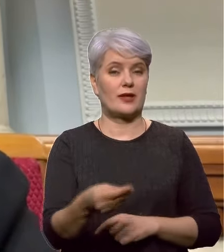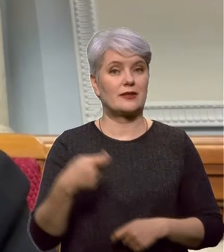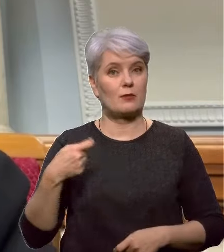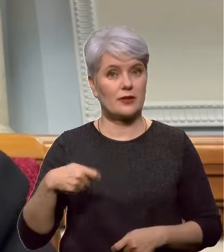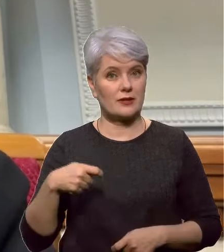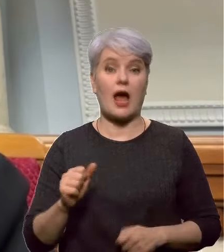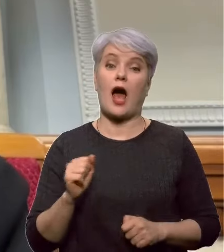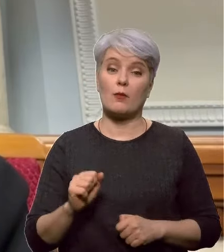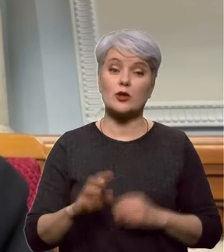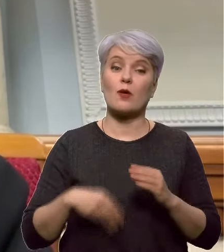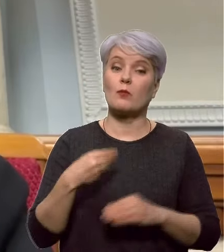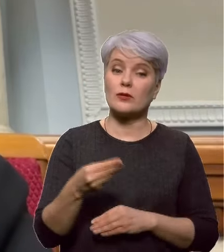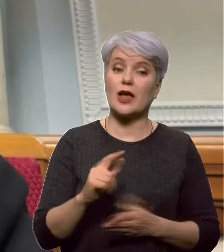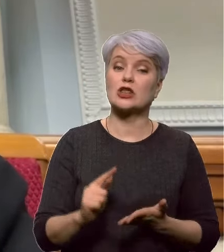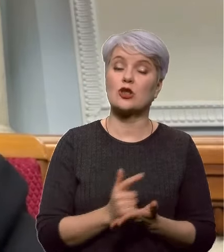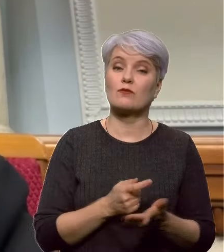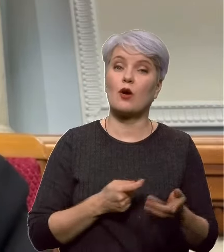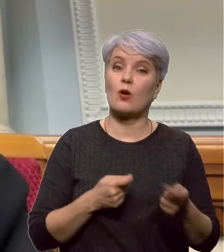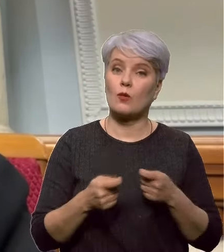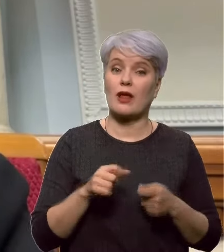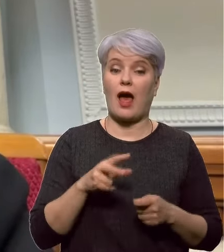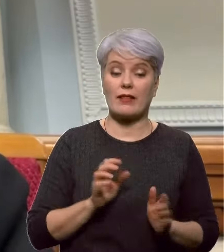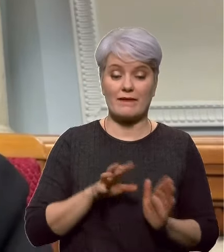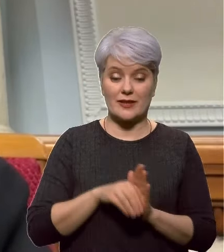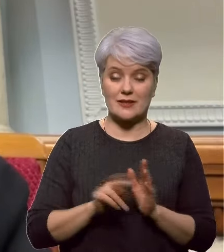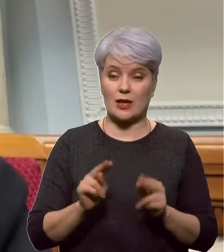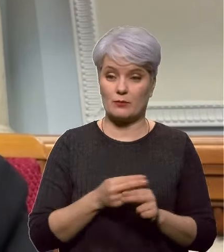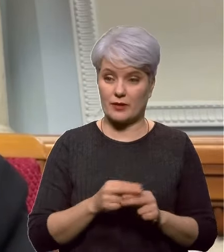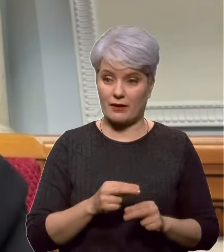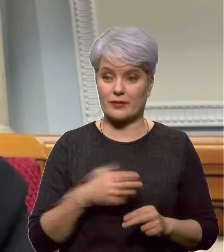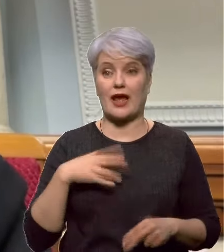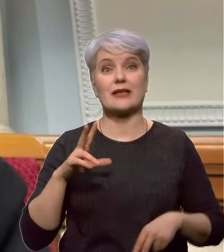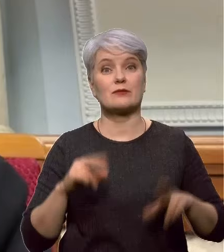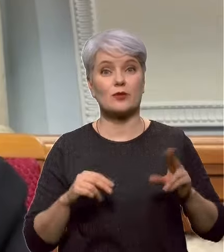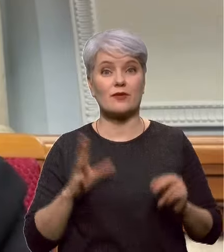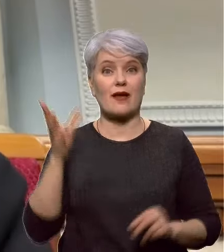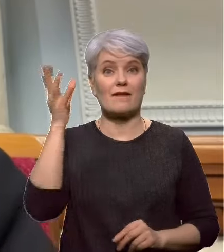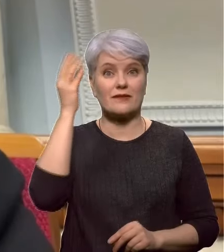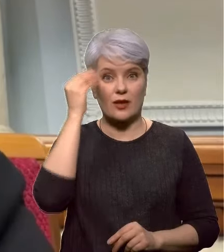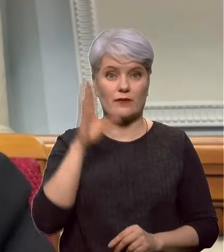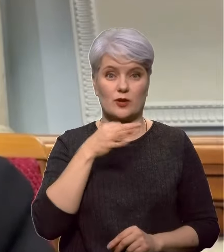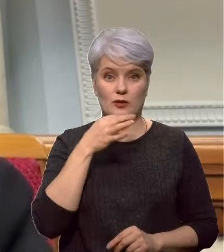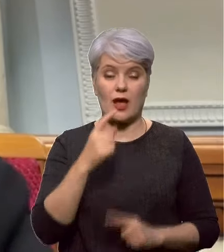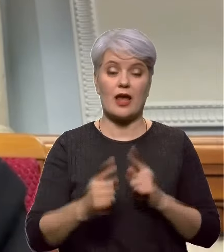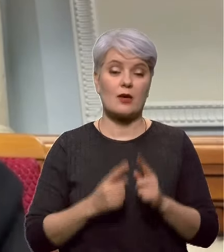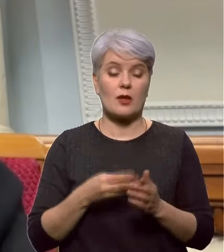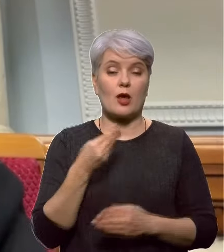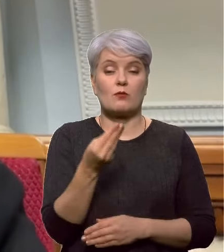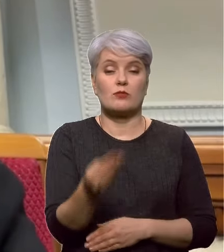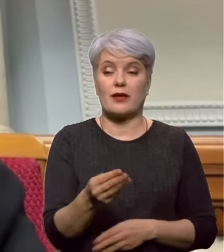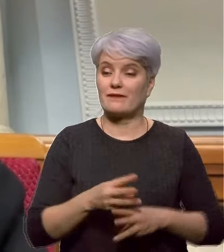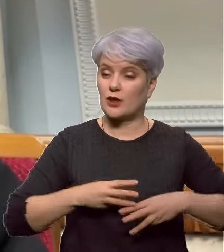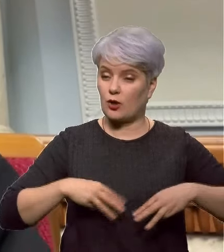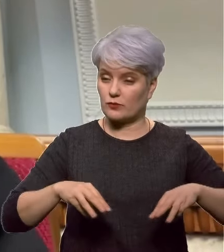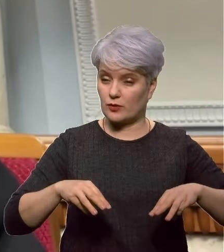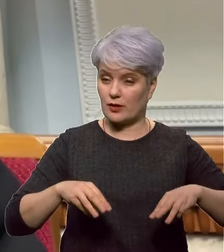уряд, але внесе в нього правки. Сподіваюся, що врахує все те, що я сказав. І переподасть його в Верховну Раду. Скоріш за все, це